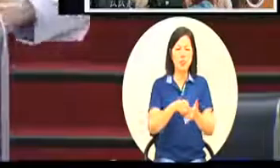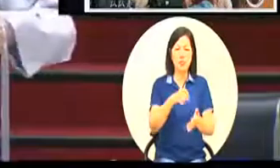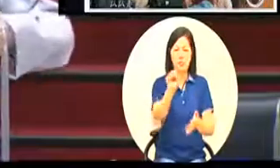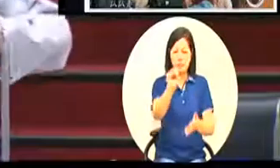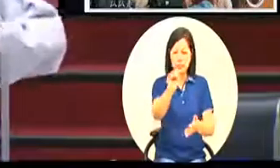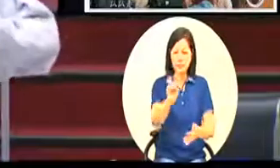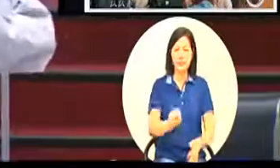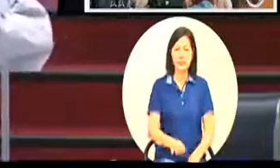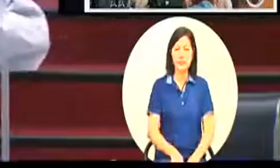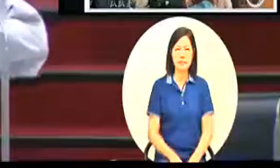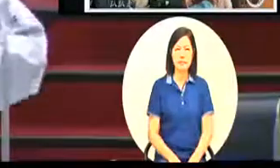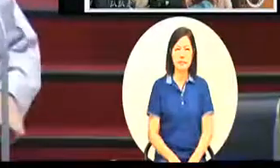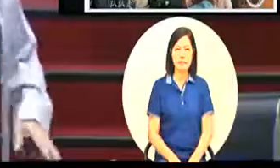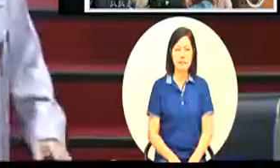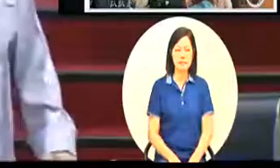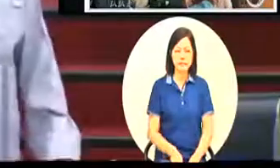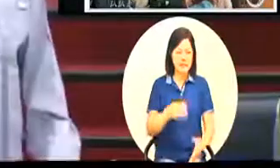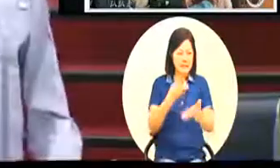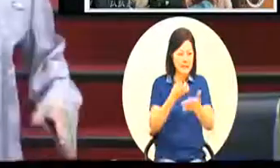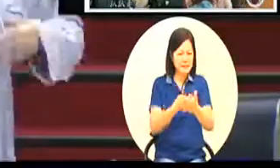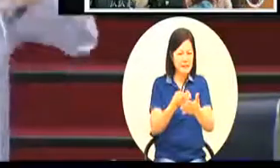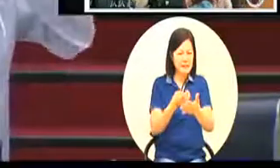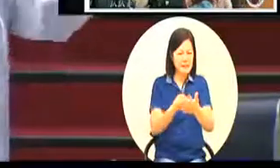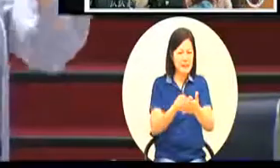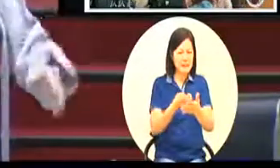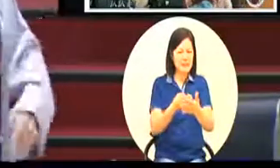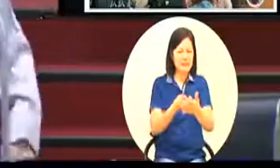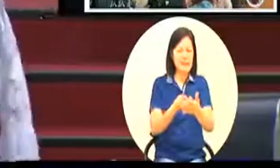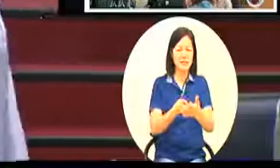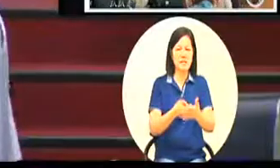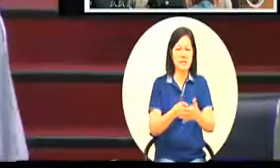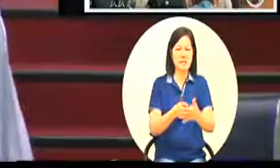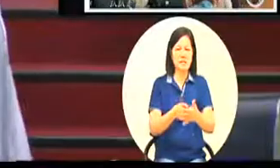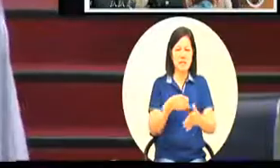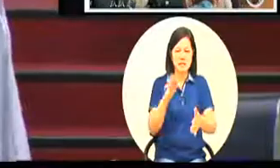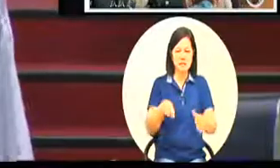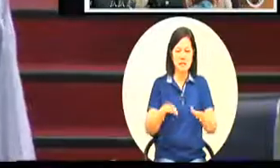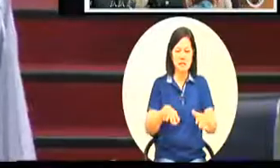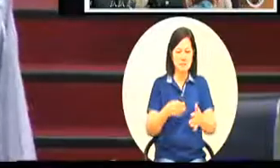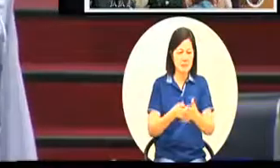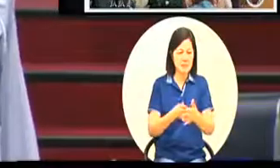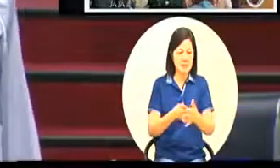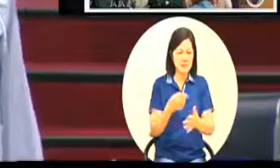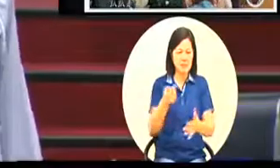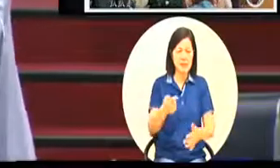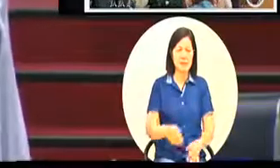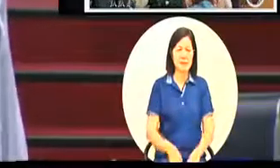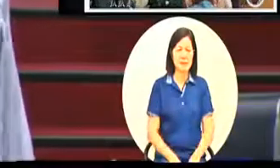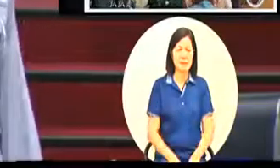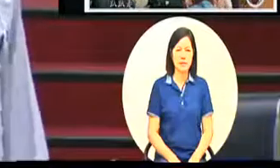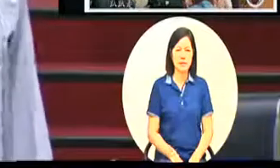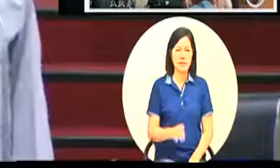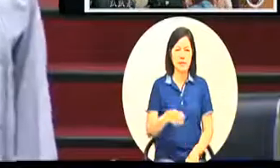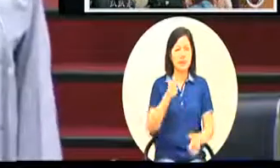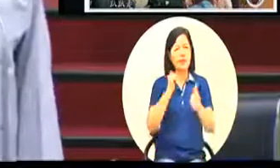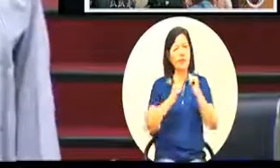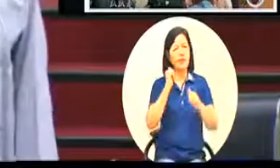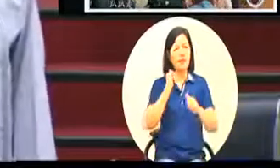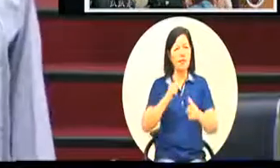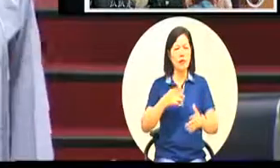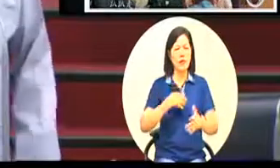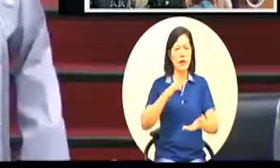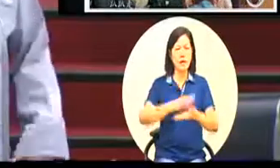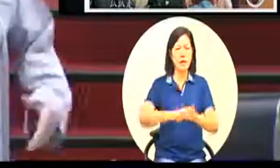你未，迄、那个门槛限愈来愈深，所以人真少年阿扁总统嘛，伫两千年到即马十七档